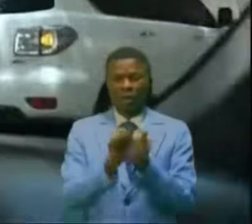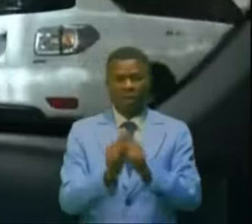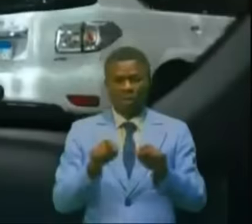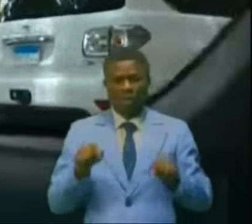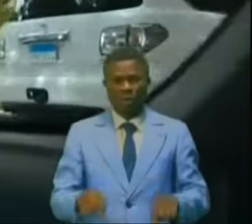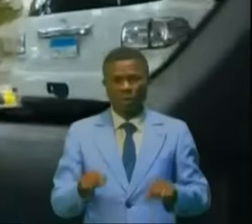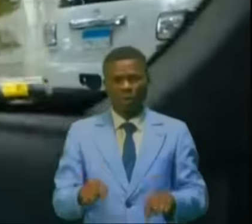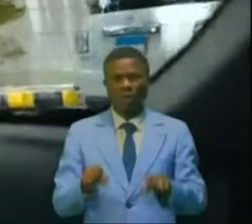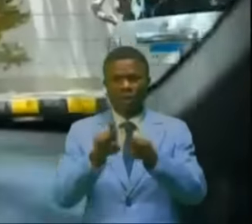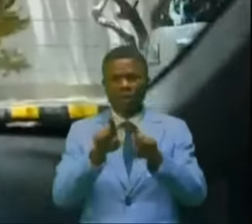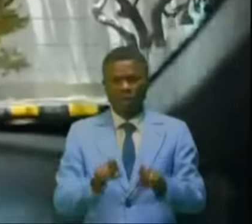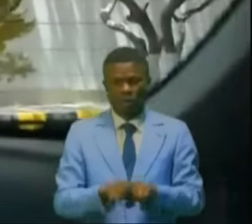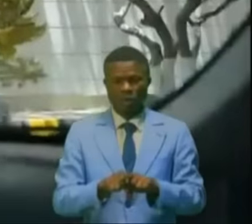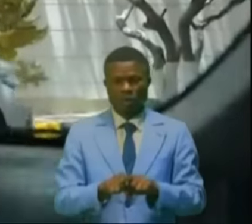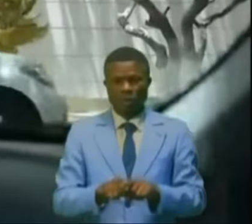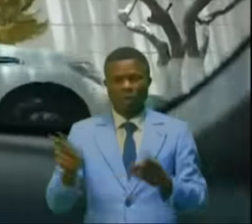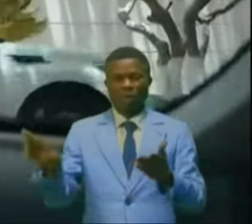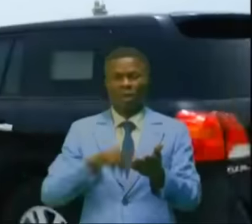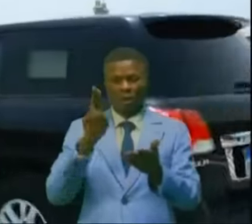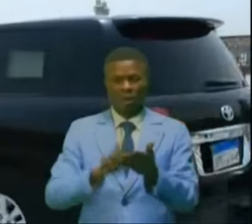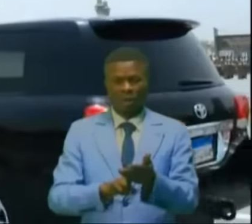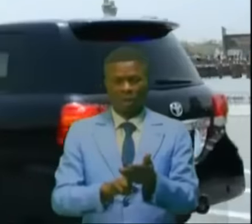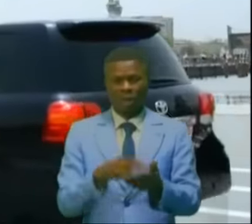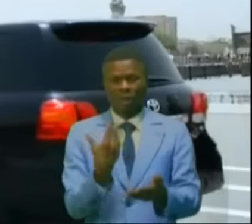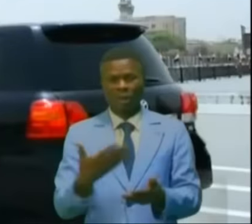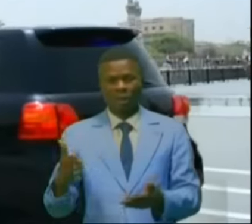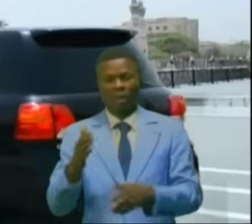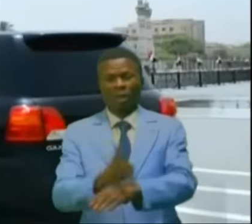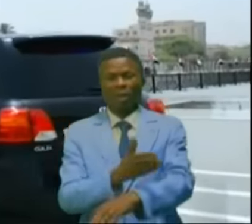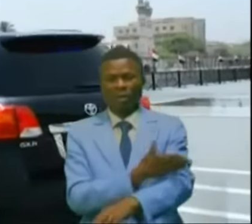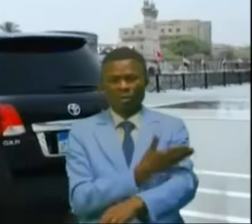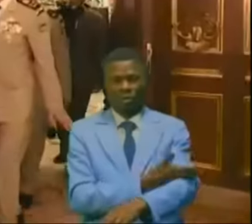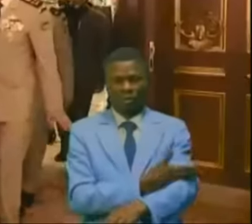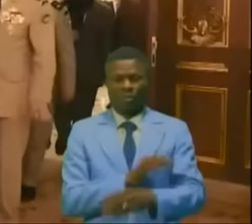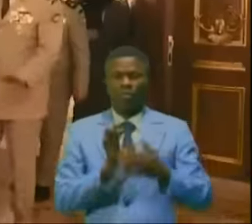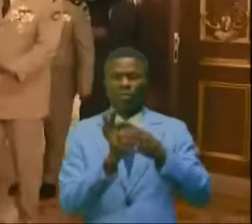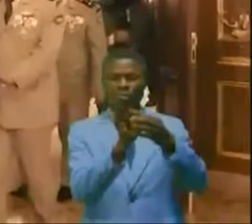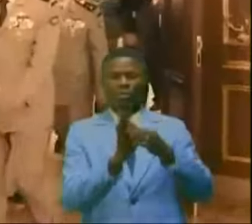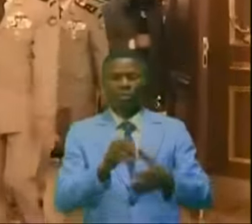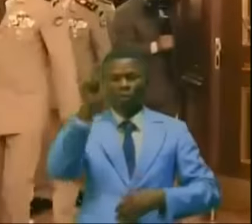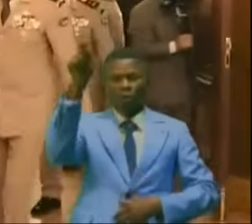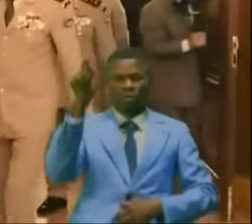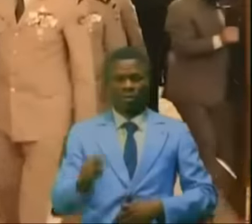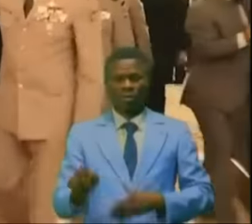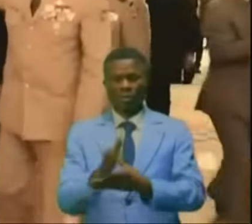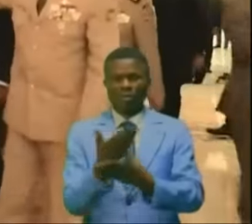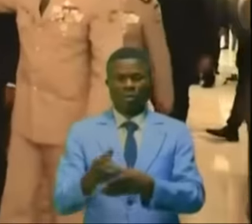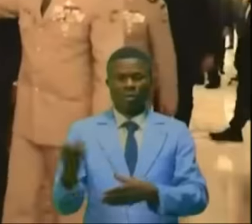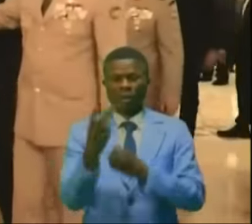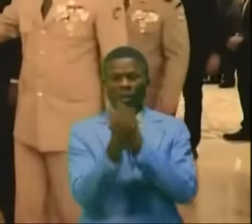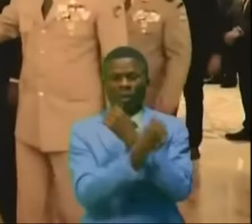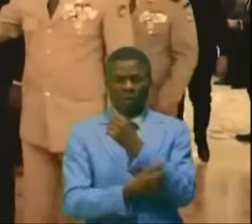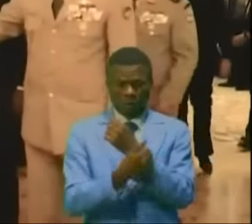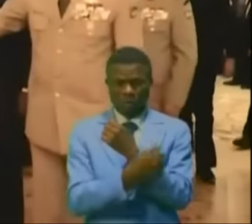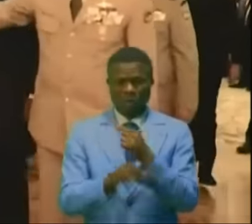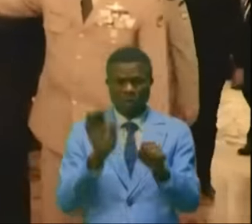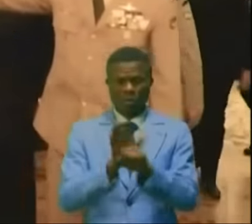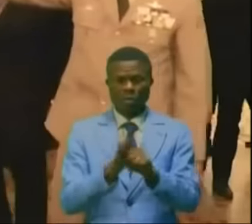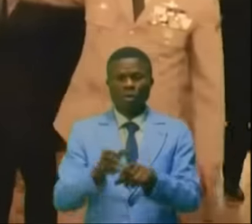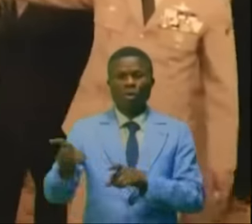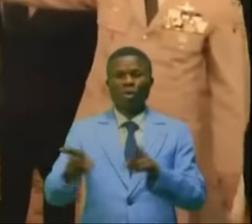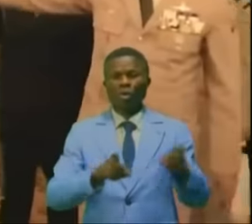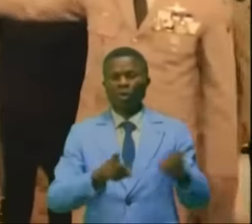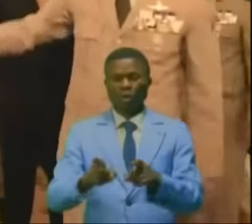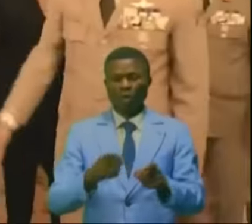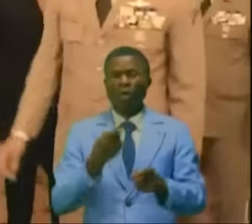actuels ainsi que l'accord sur les aspects croissants de la coopération militaire entre les deux pays dans plusieurs domaines,